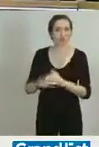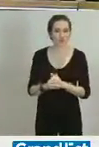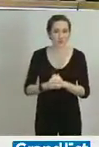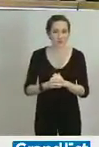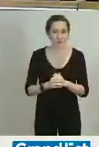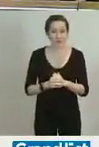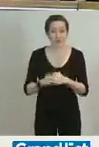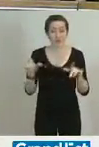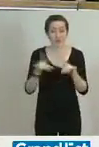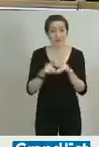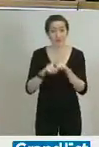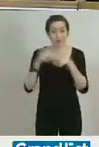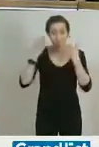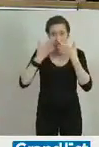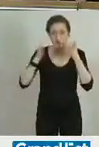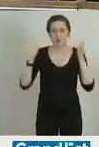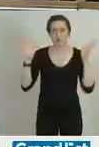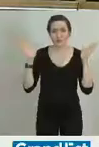évidemment au-delà